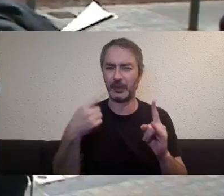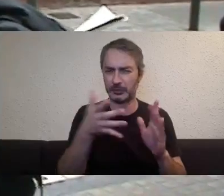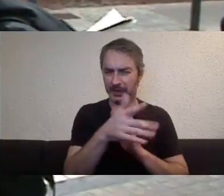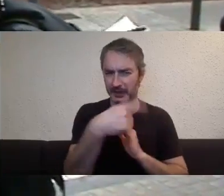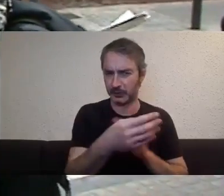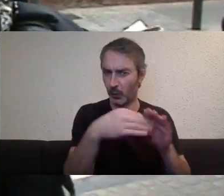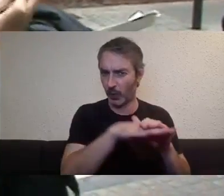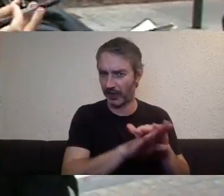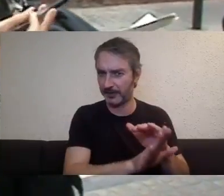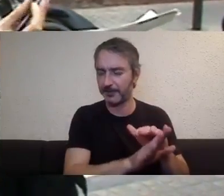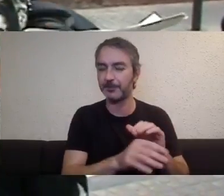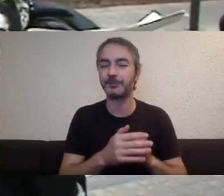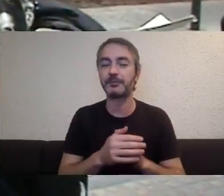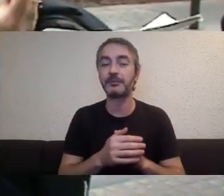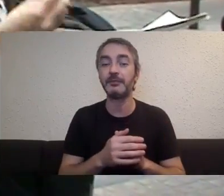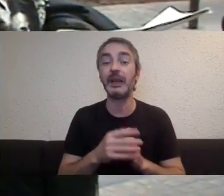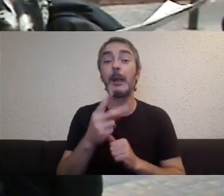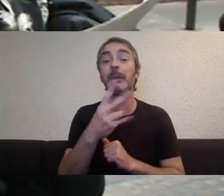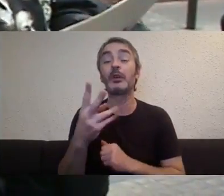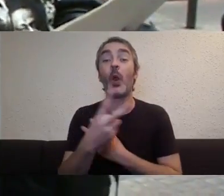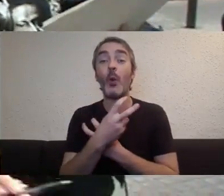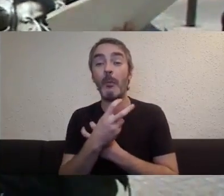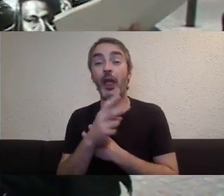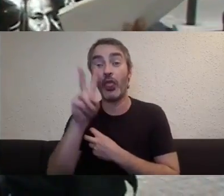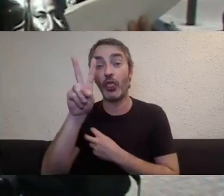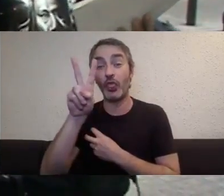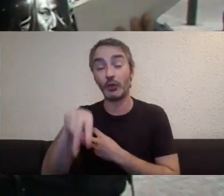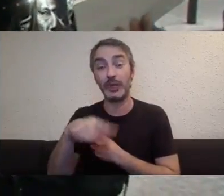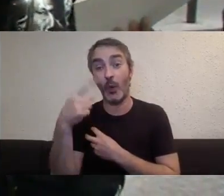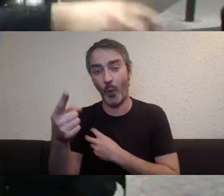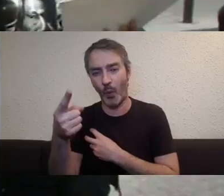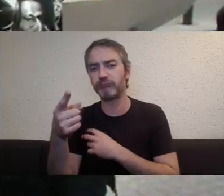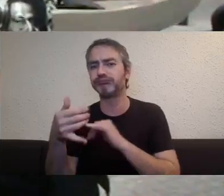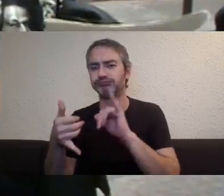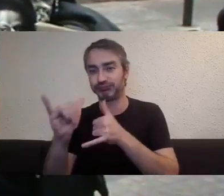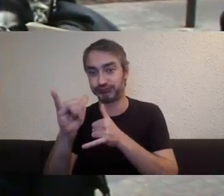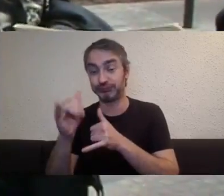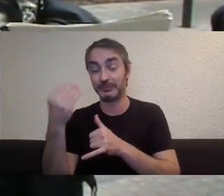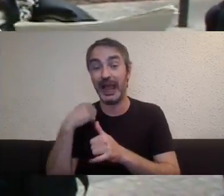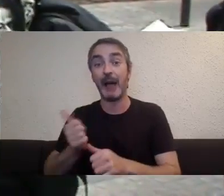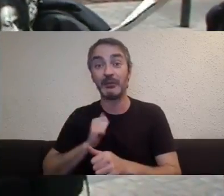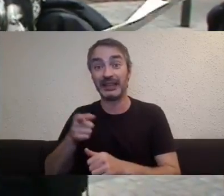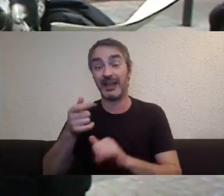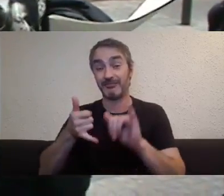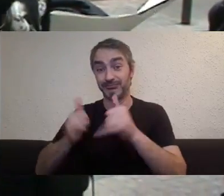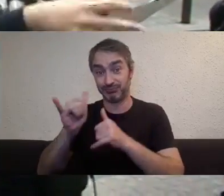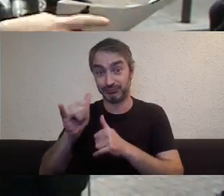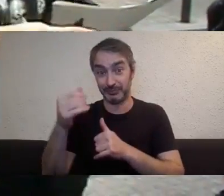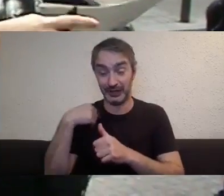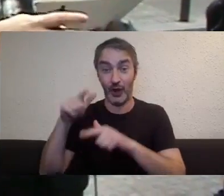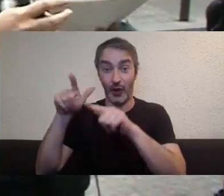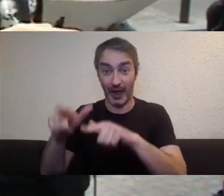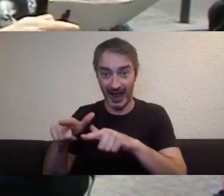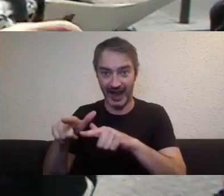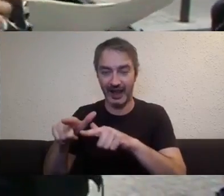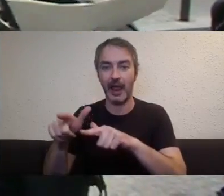va ser desallotjada el 24 de novembre del 2001, i aprofitant aquell desallotjament, van caure quatre cases